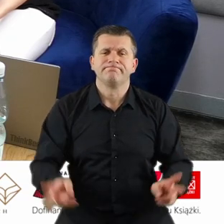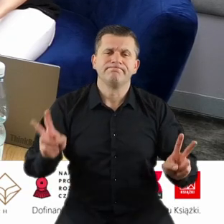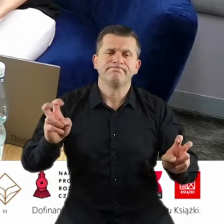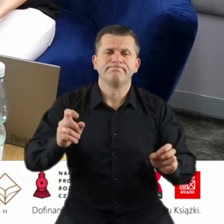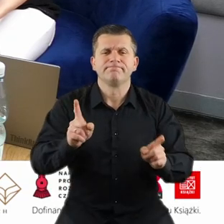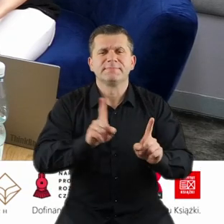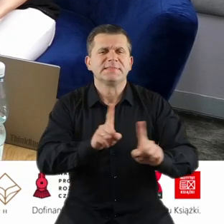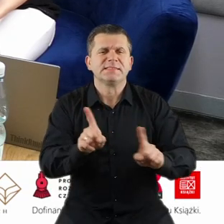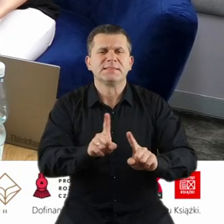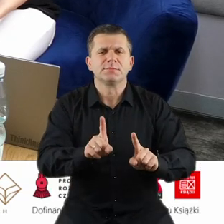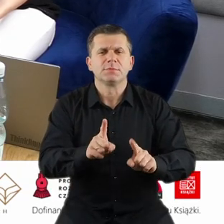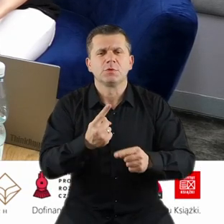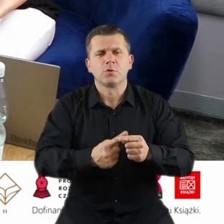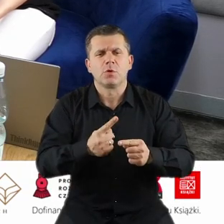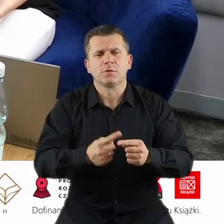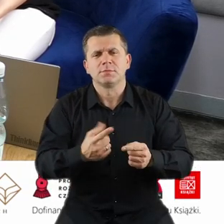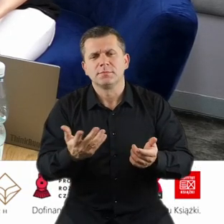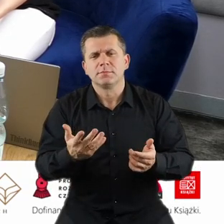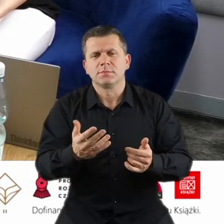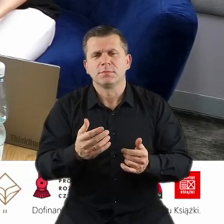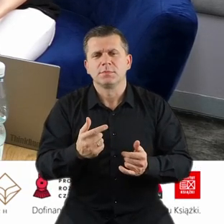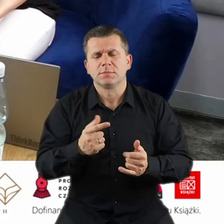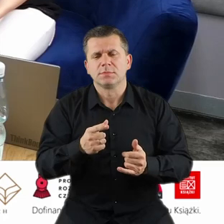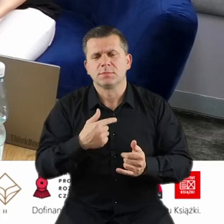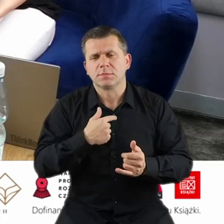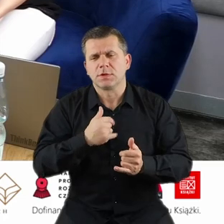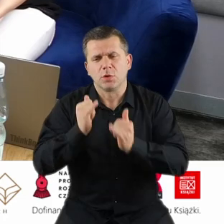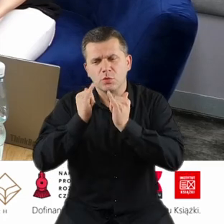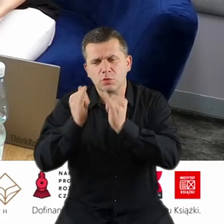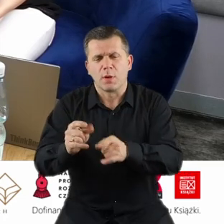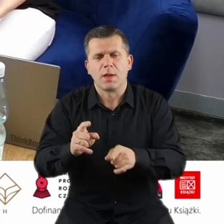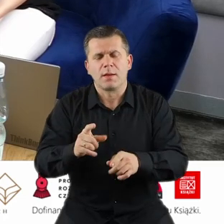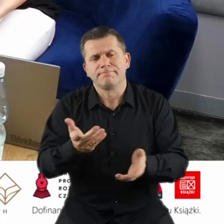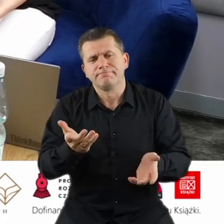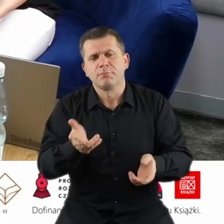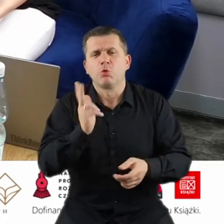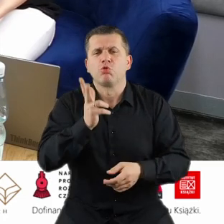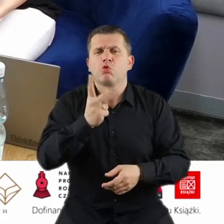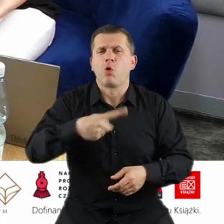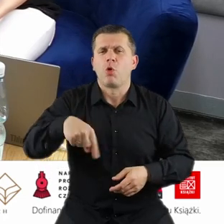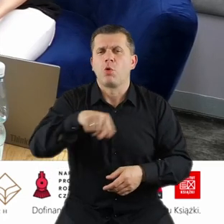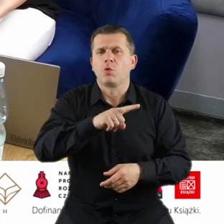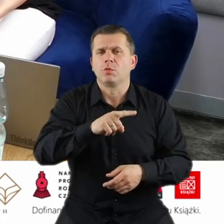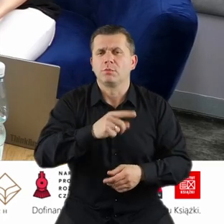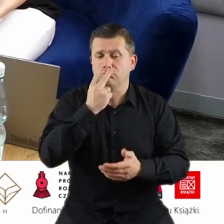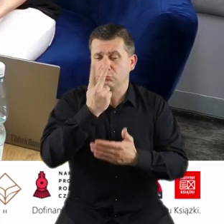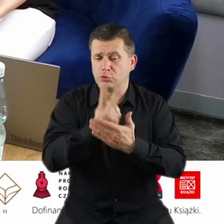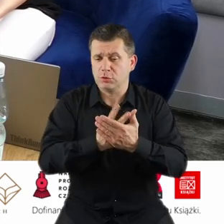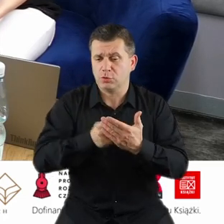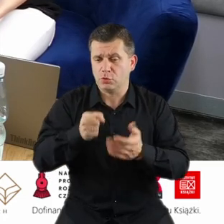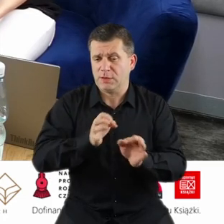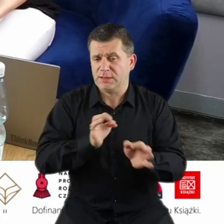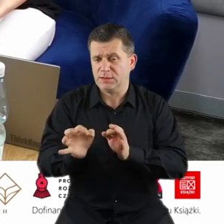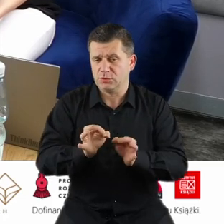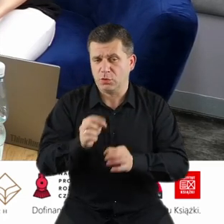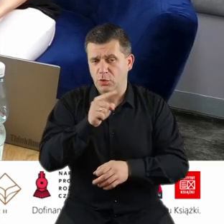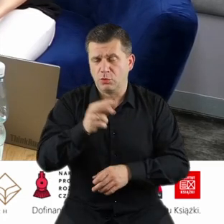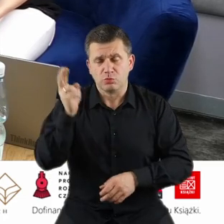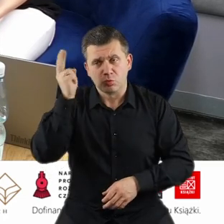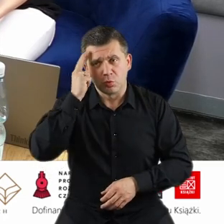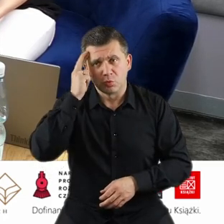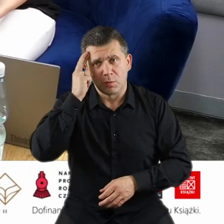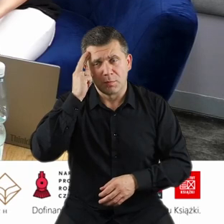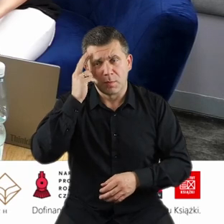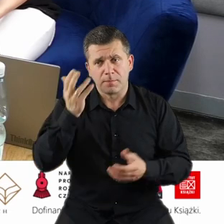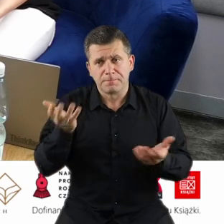jakiegoś takiego symbolicznego zadośćuczynienia, wie pani, tego, że inni, że ktoś jakby przeczyta tą historię i zrozumie,